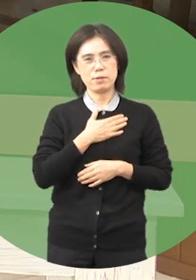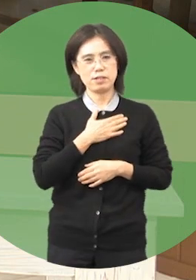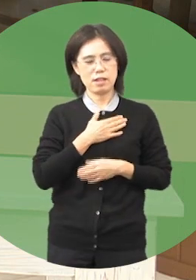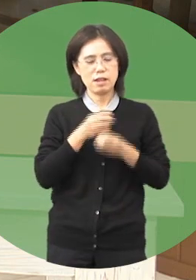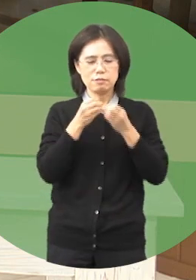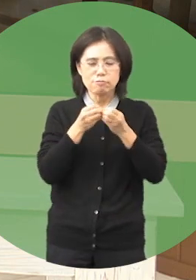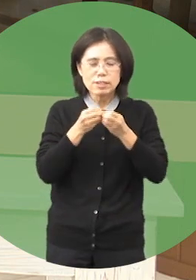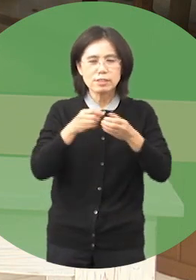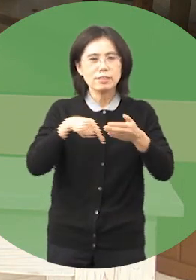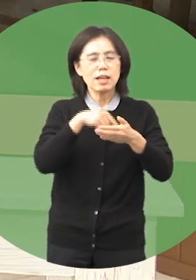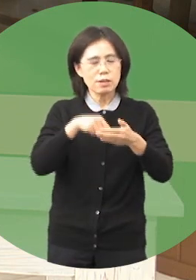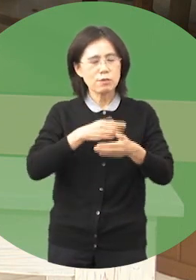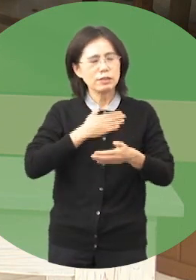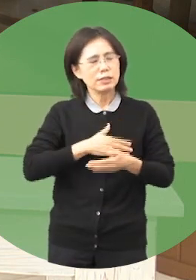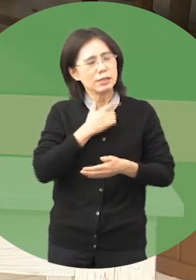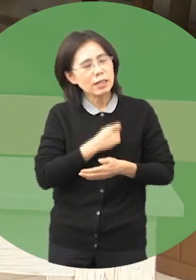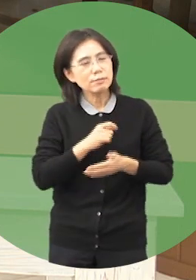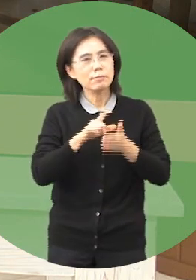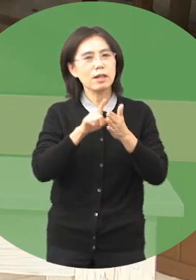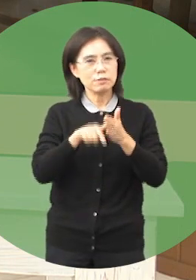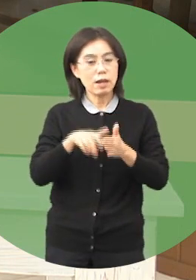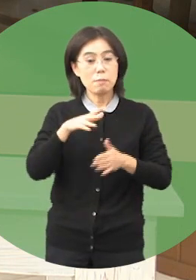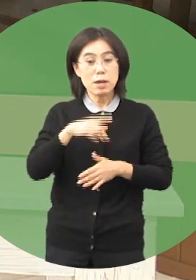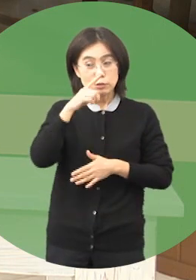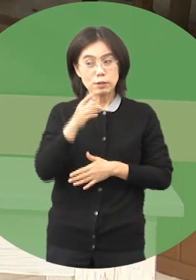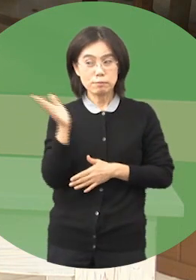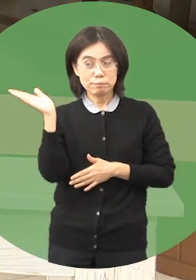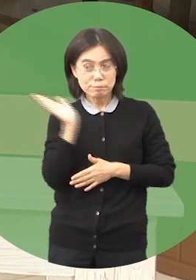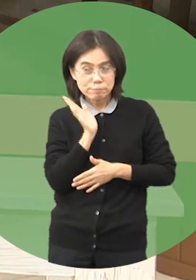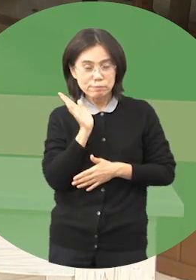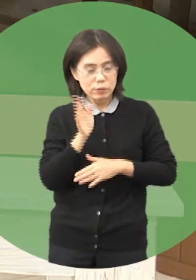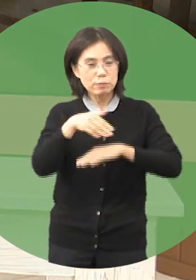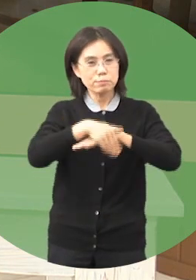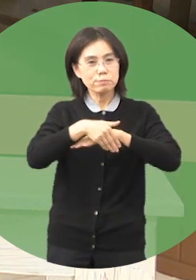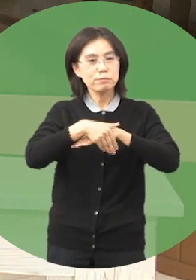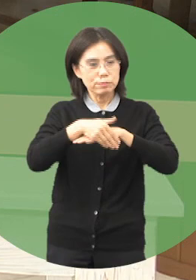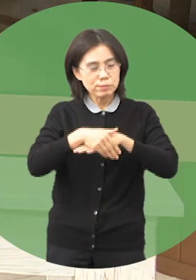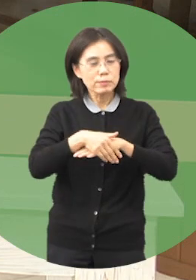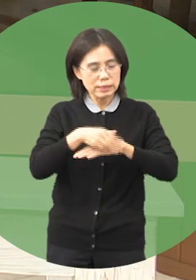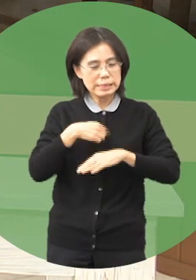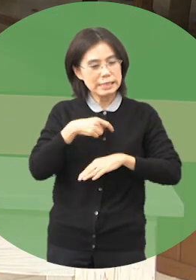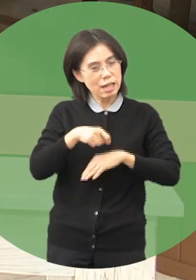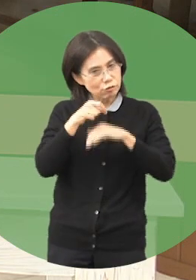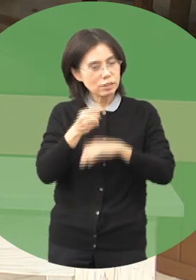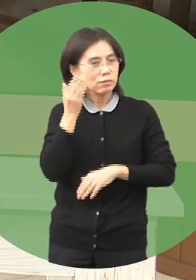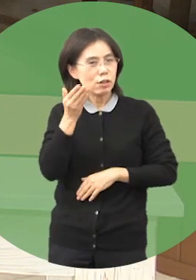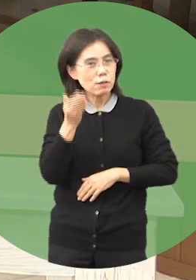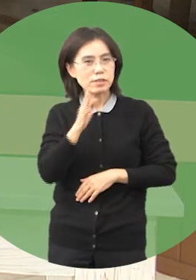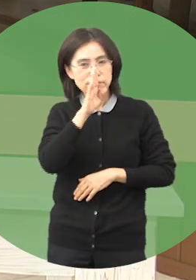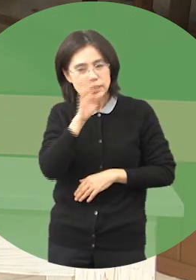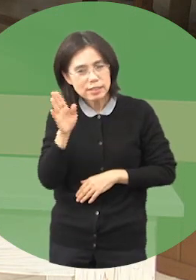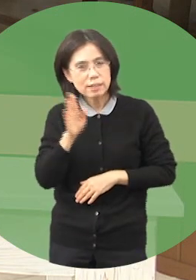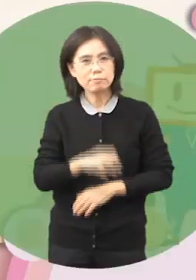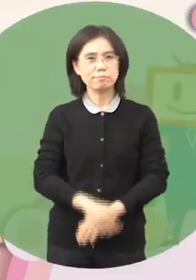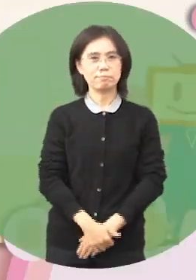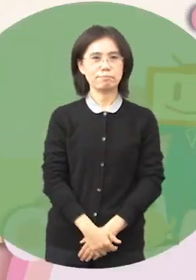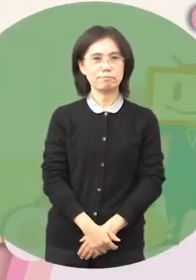詳しい内容が知りたい方、まずはご覧の窓口まで気軽にお問い合わせください。